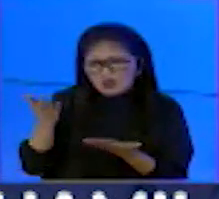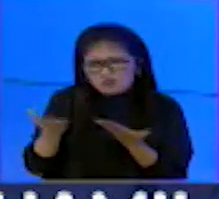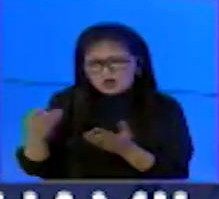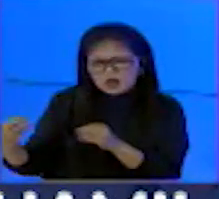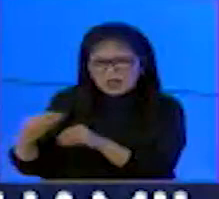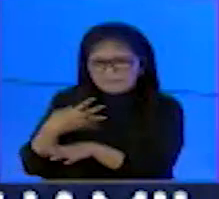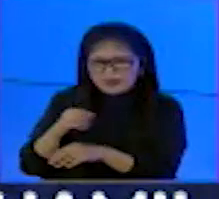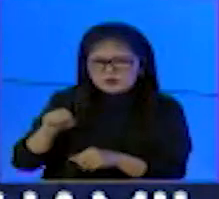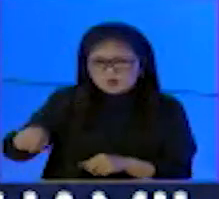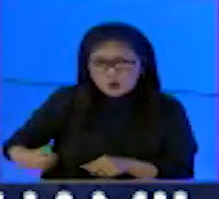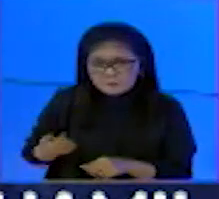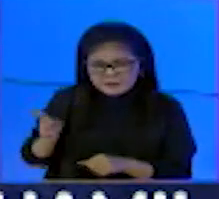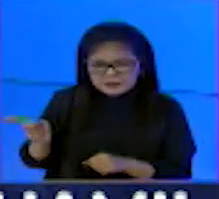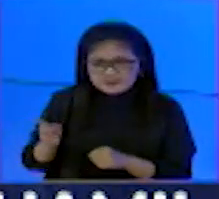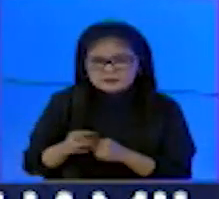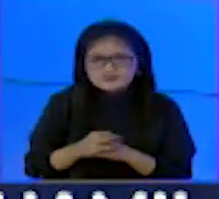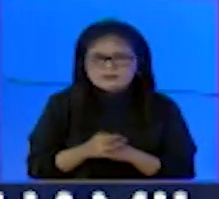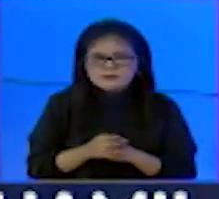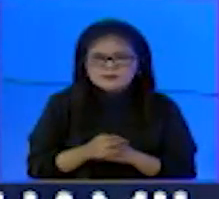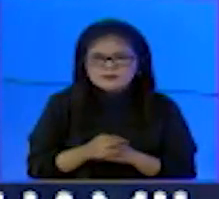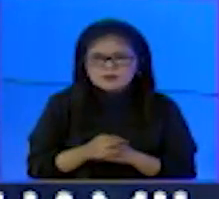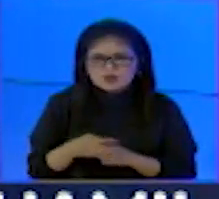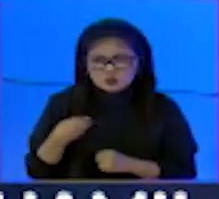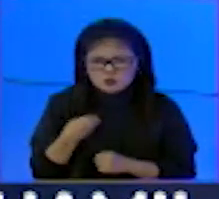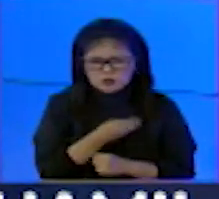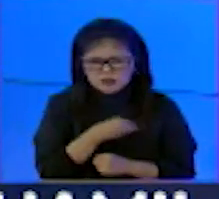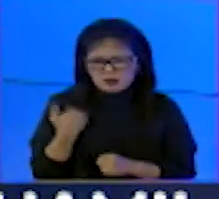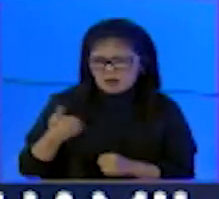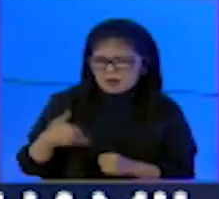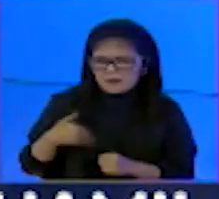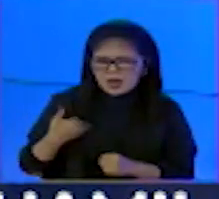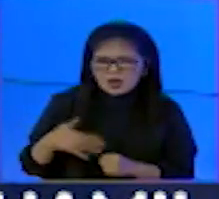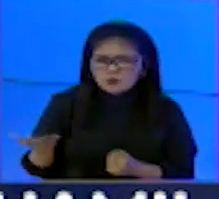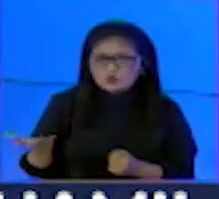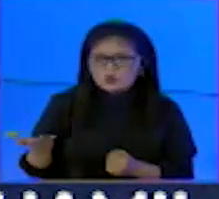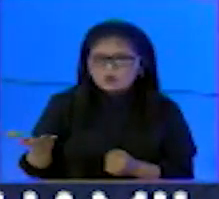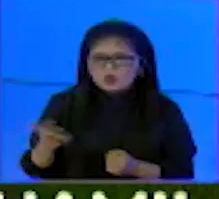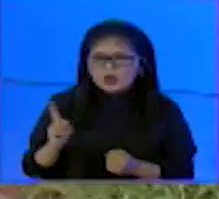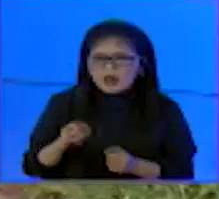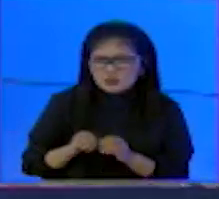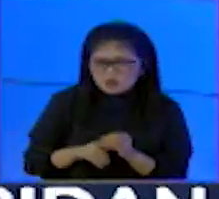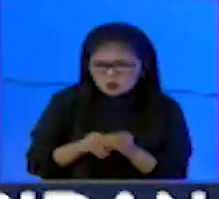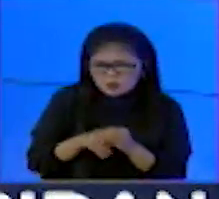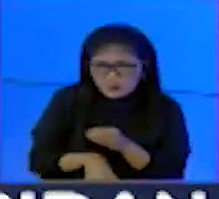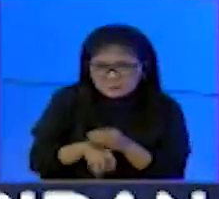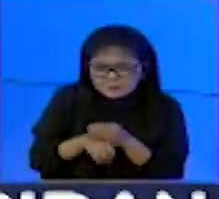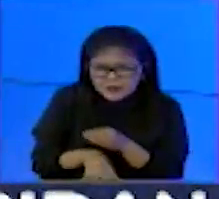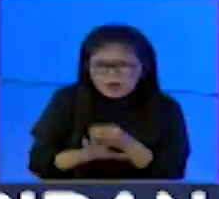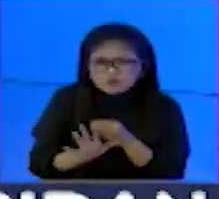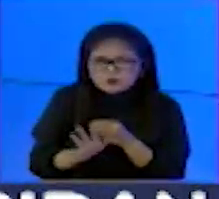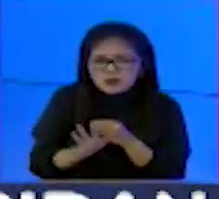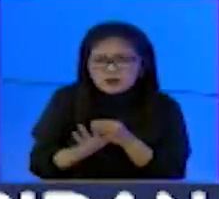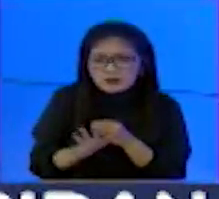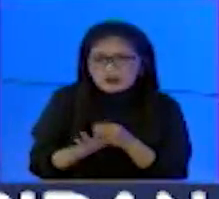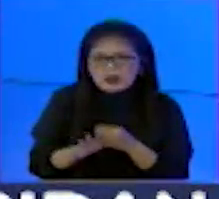suaminya sendiri. Dokter diduga tak mau melayani sementara air ketubannya sudah pecah. Sri dan adiknya Emma akhirnya